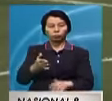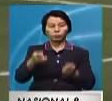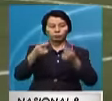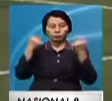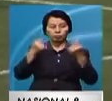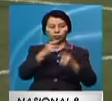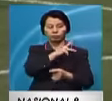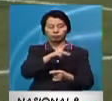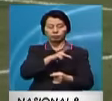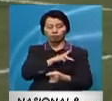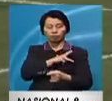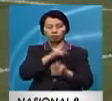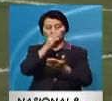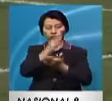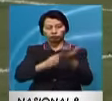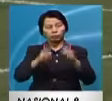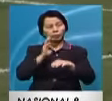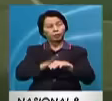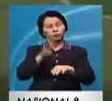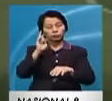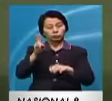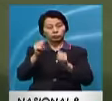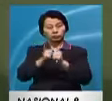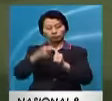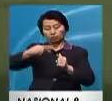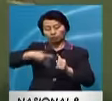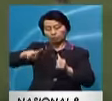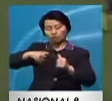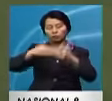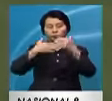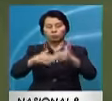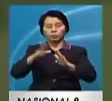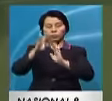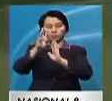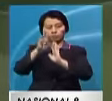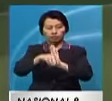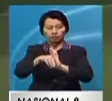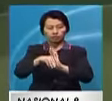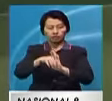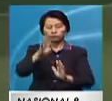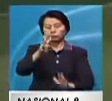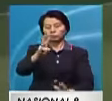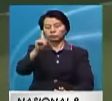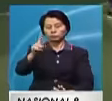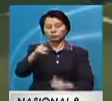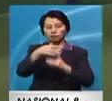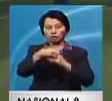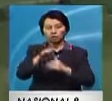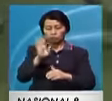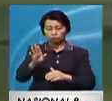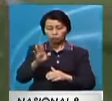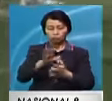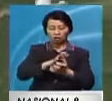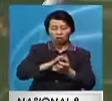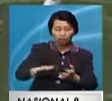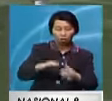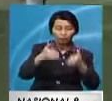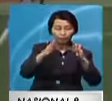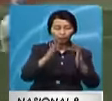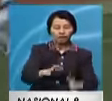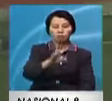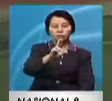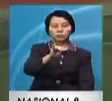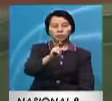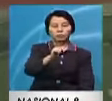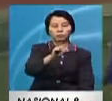gol peribadinya pada separuh masa kedua dengan sepakan penalti pada minit ke-61 selepas beliau dikasari pemain